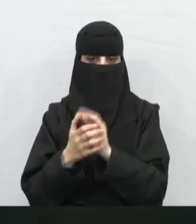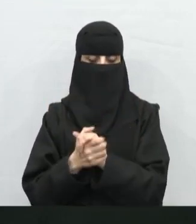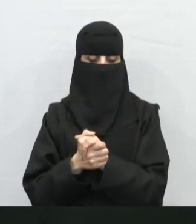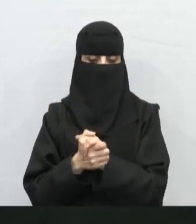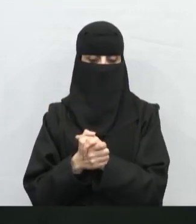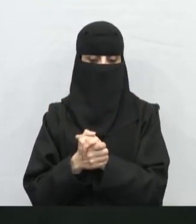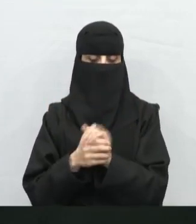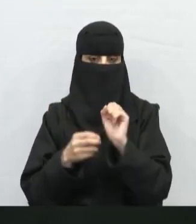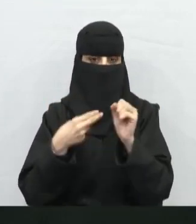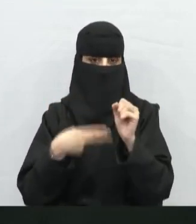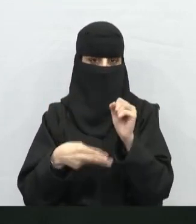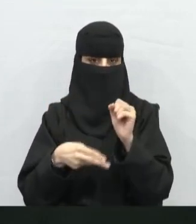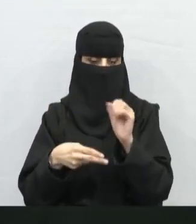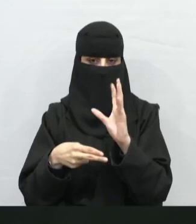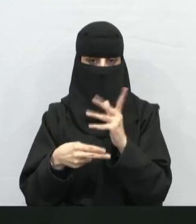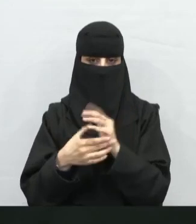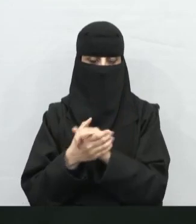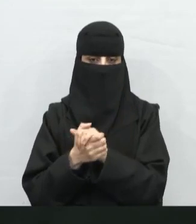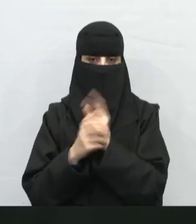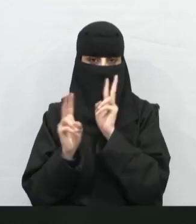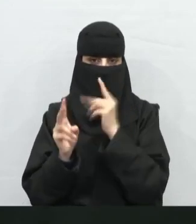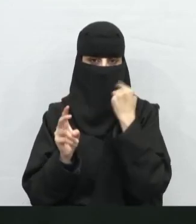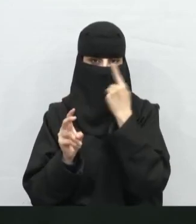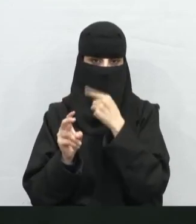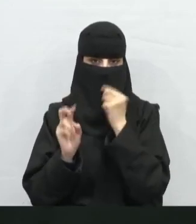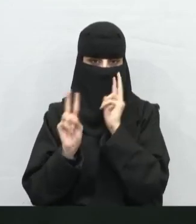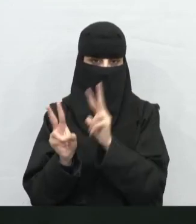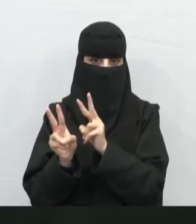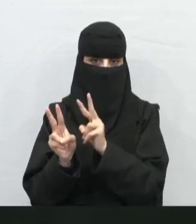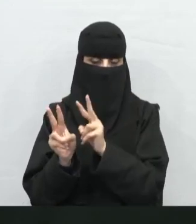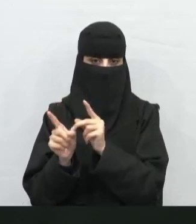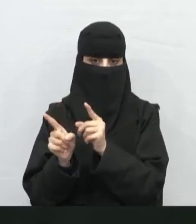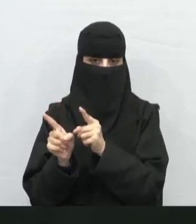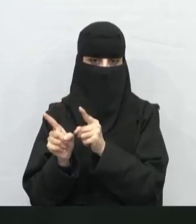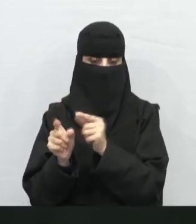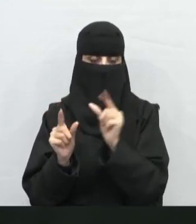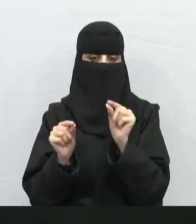بتنوين الكسر احسنتم صالح